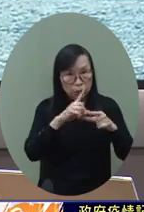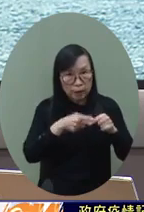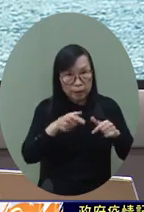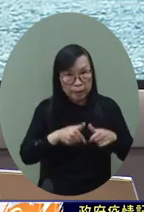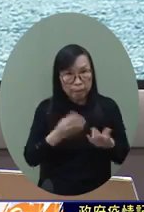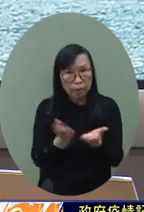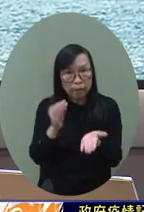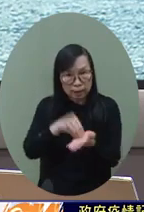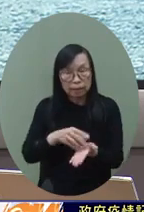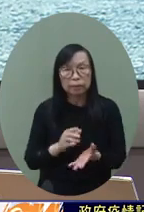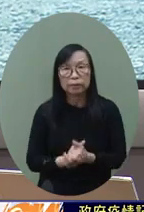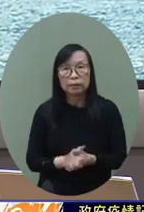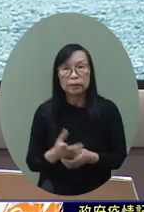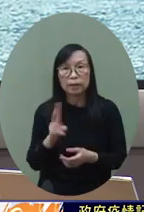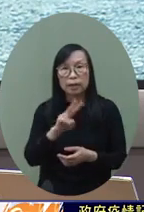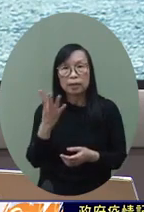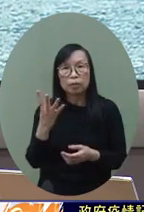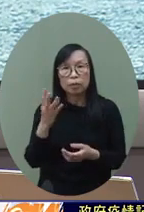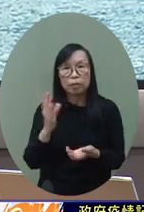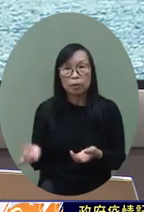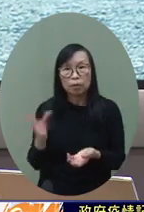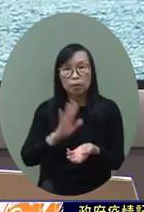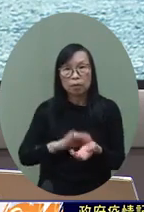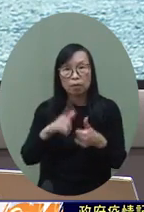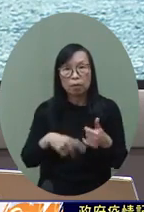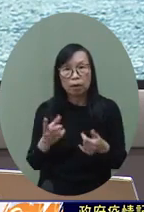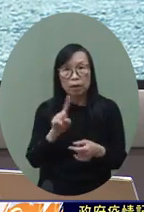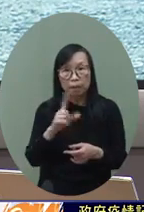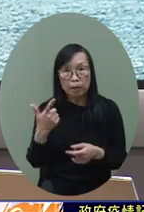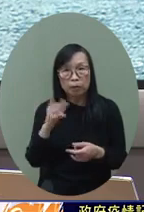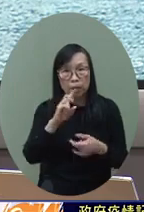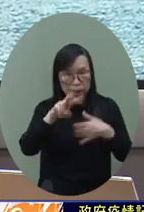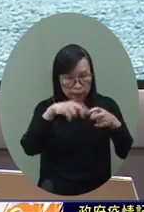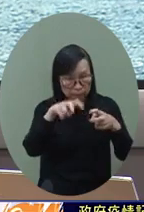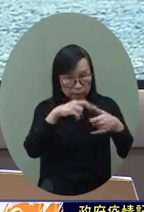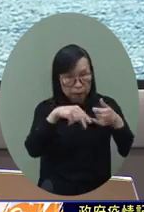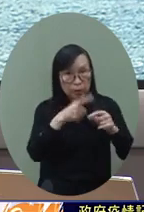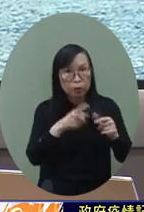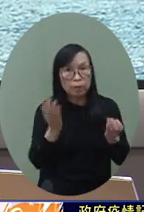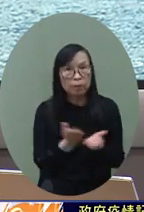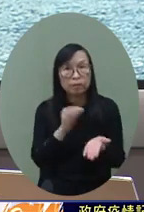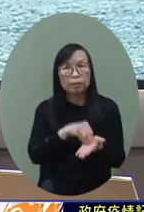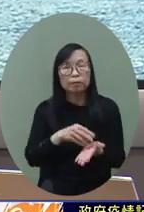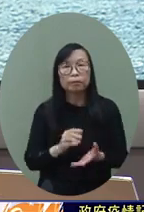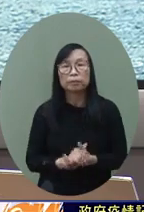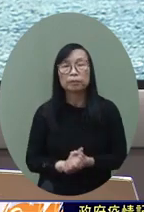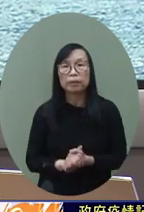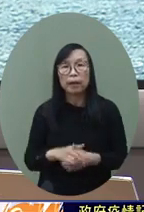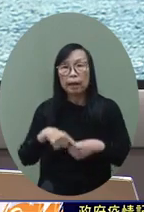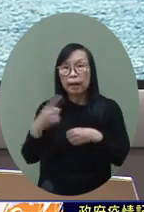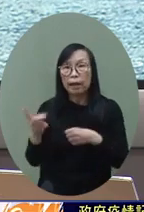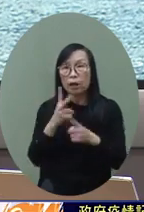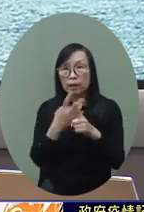嗰24宗本地個案咧，其實有18宗咧都係喺檢疫中心確診嘅。咁另外